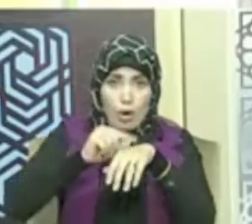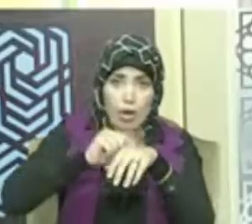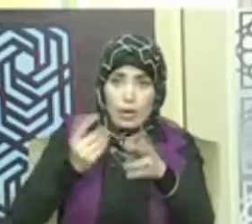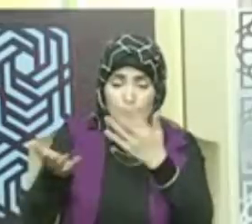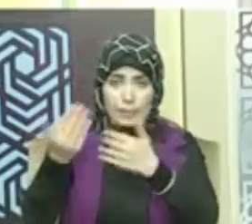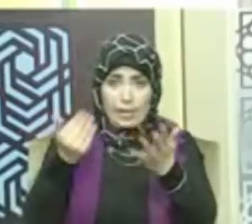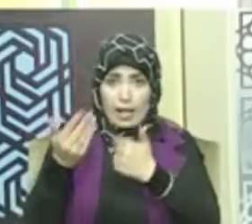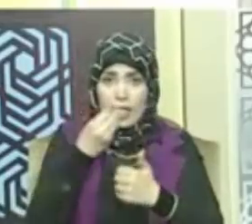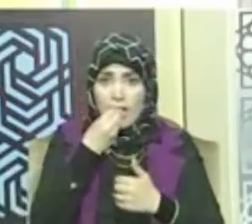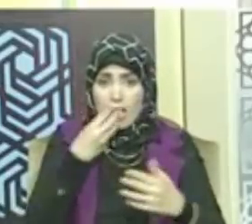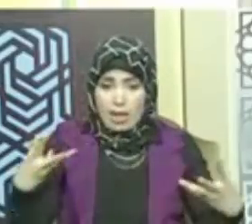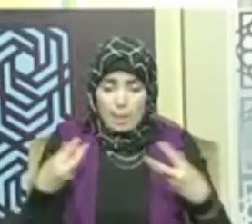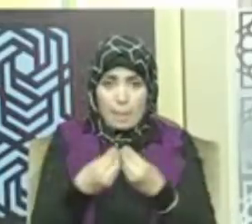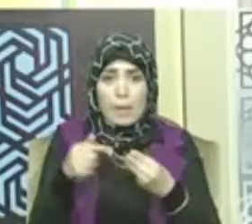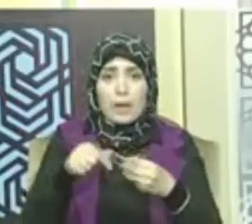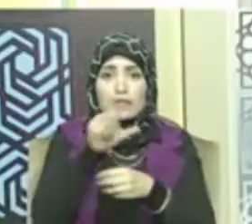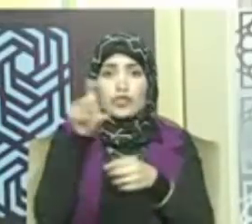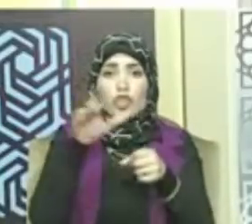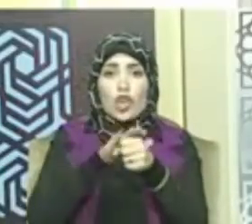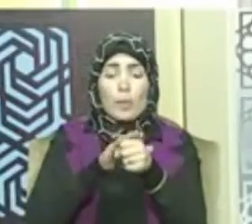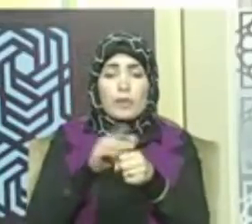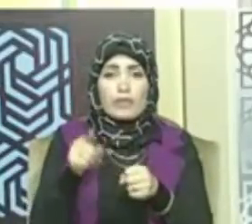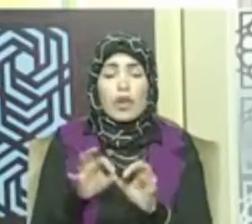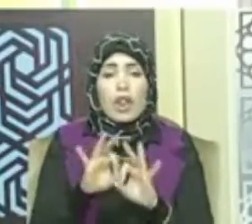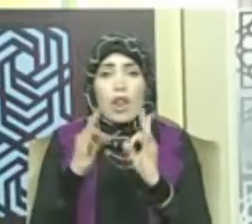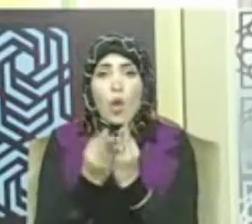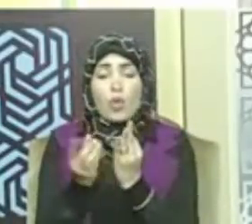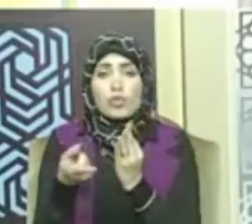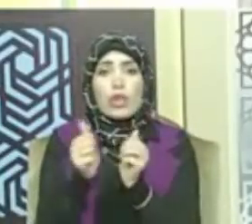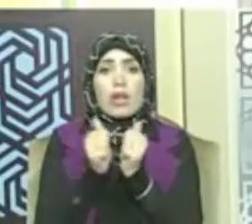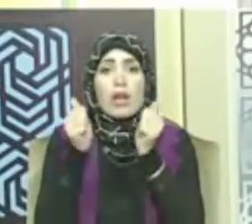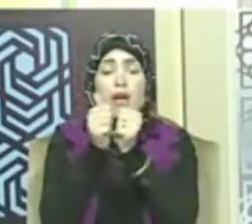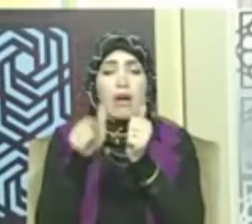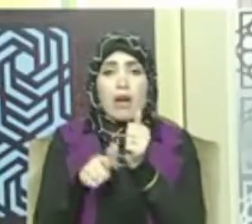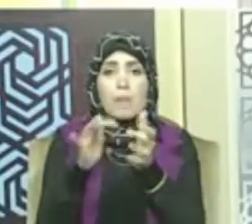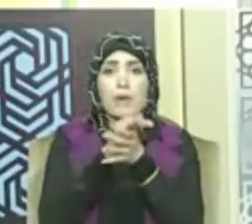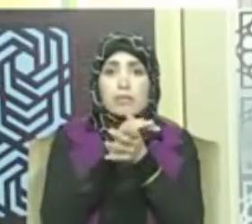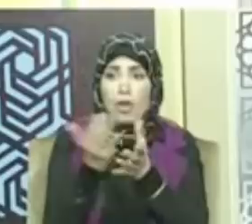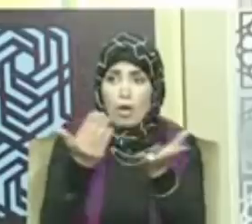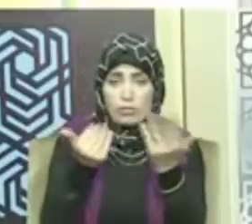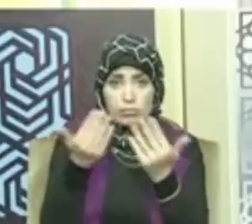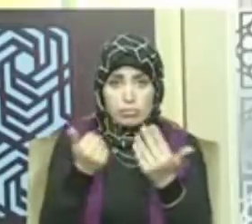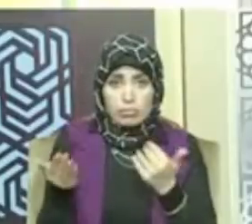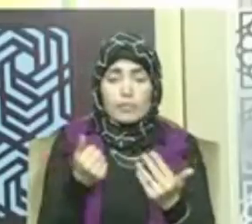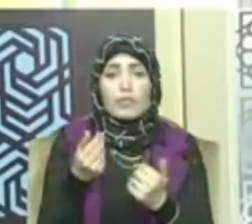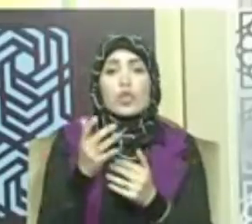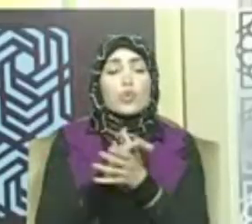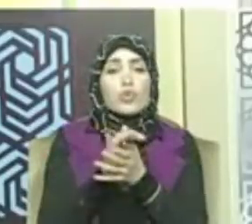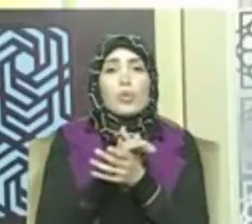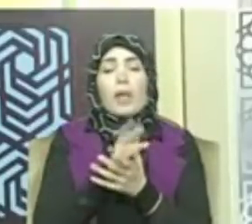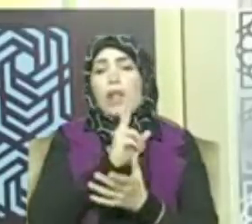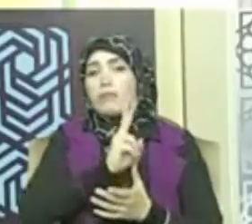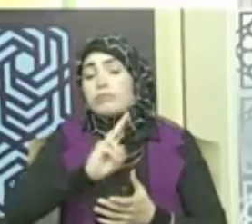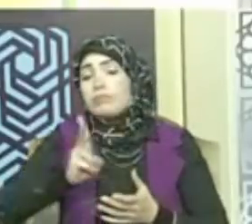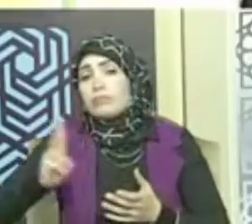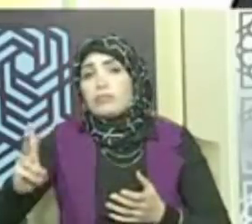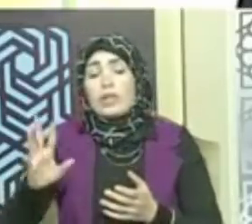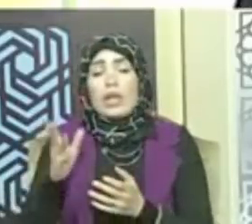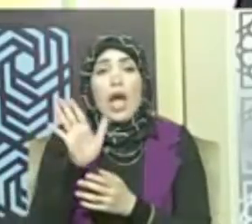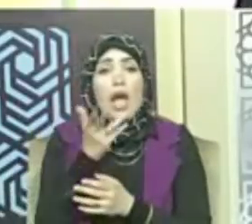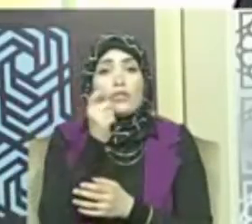رمضان من الأسرة الواحدة ومن العائلة الواحدة ومن الأصدقاء ومن الزملاء ومن